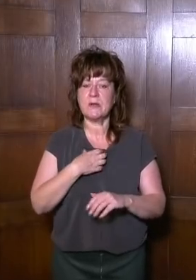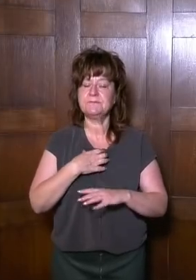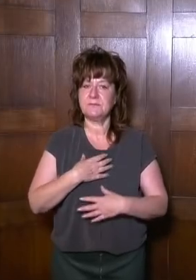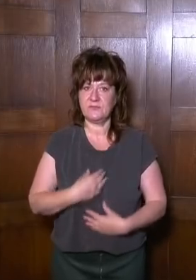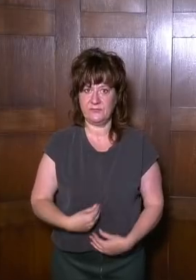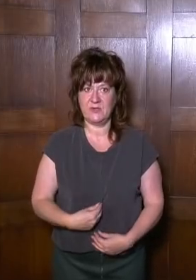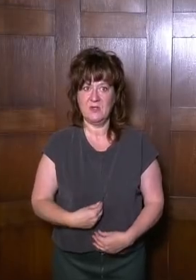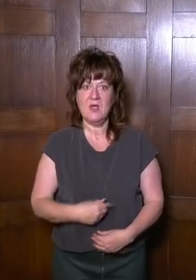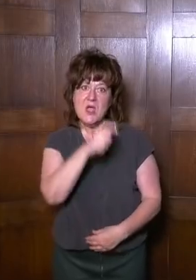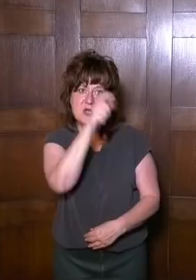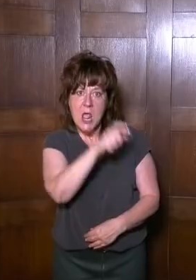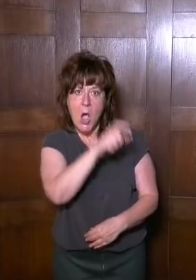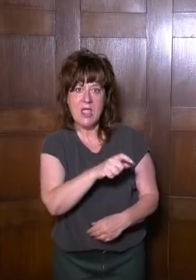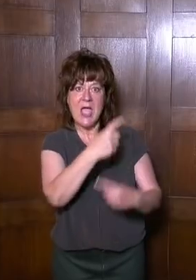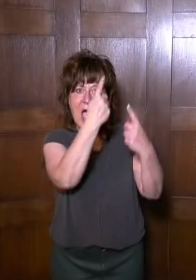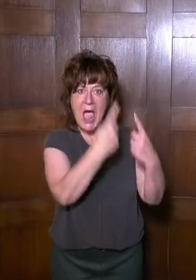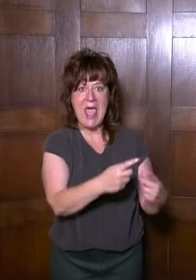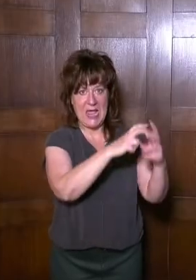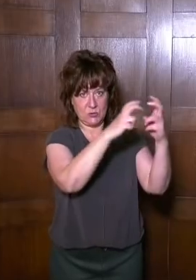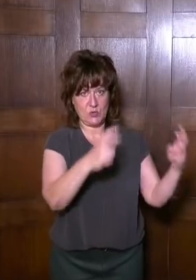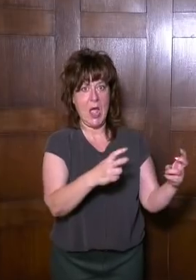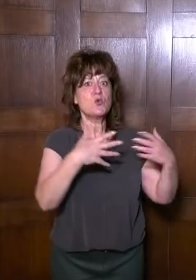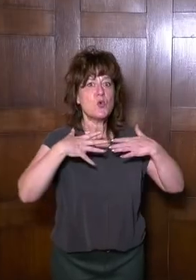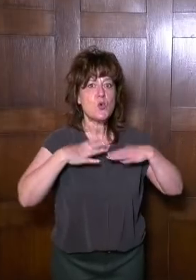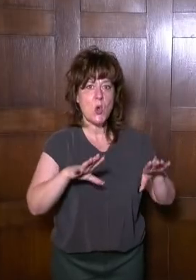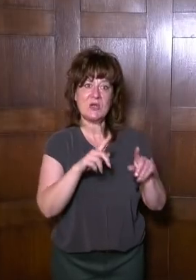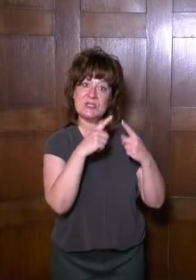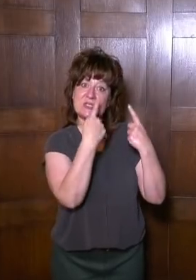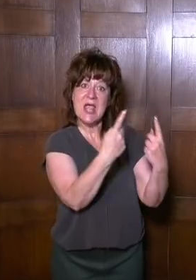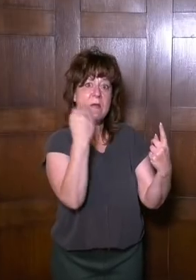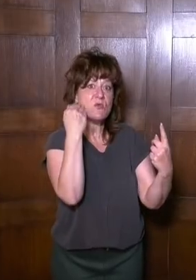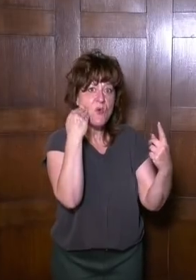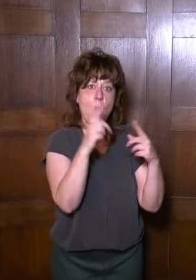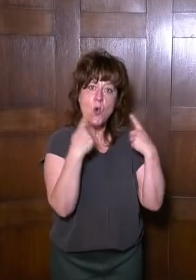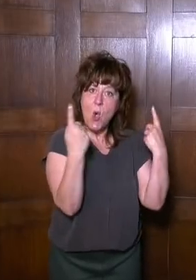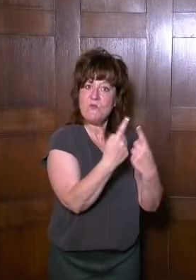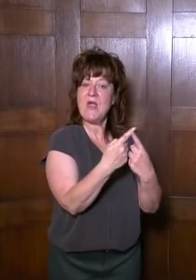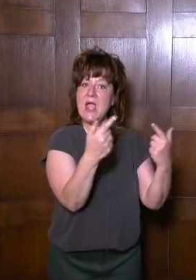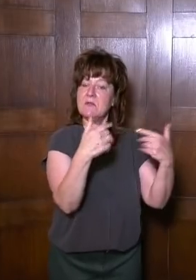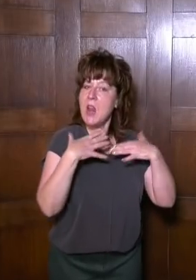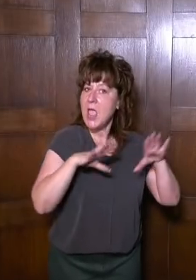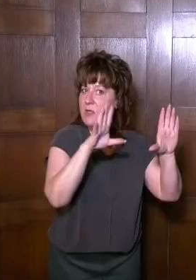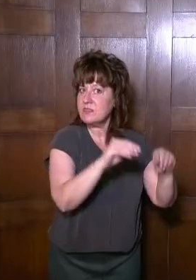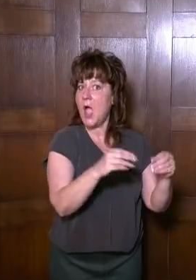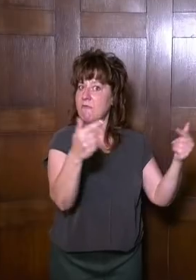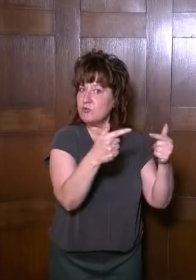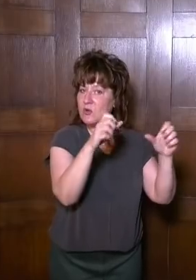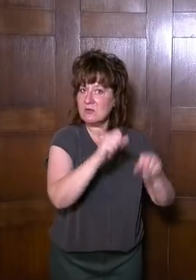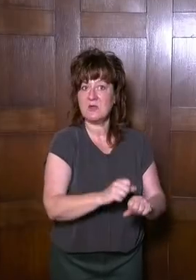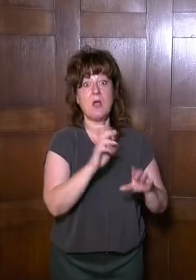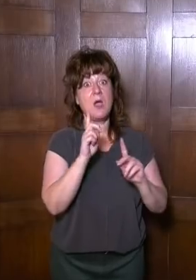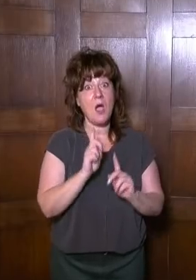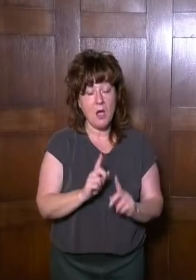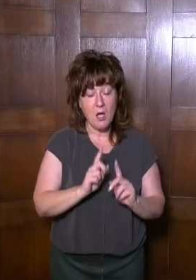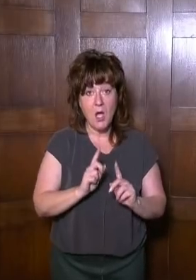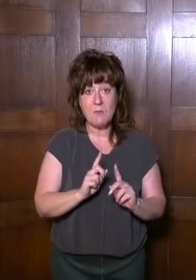sind glücklich, dass sie in ihrem eigenen Wohnumfeld leben können, versorgt werden. Aber es sind natürlich